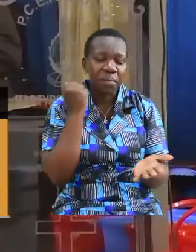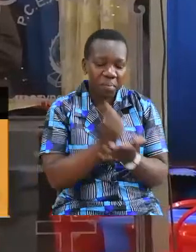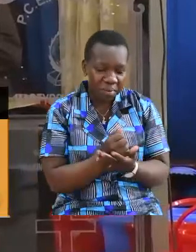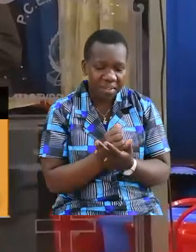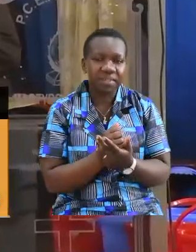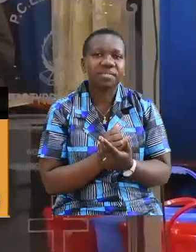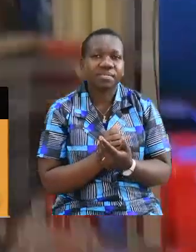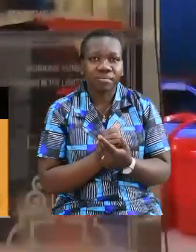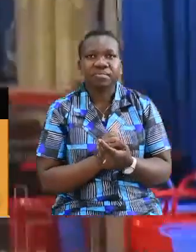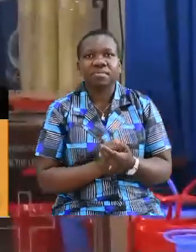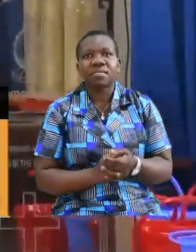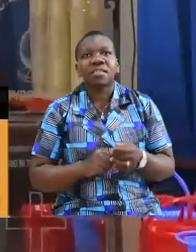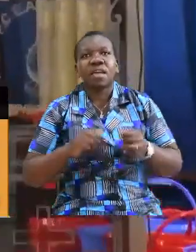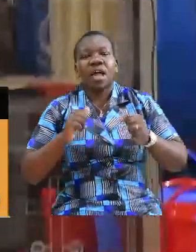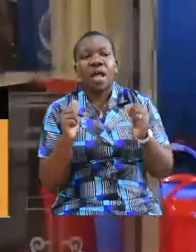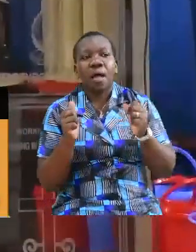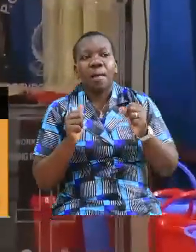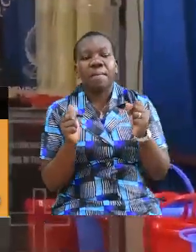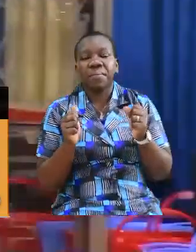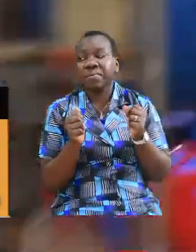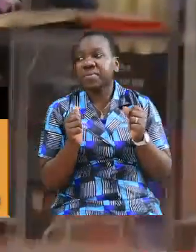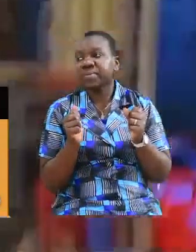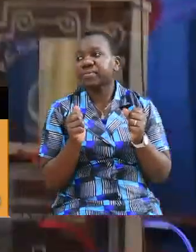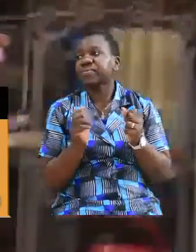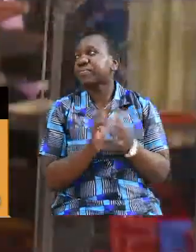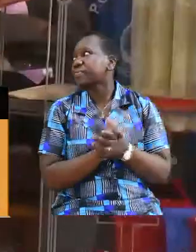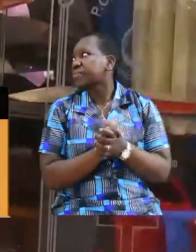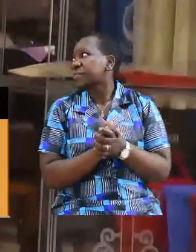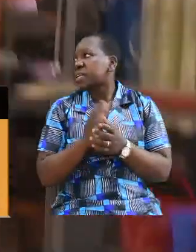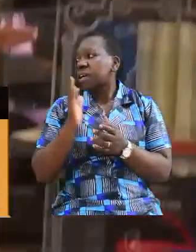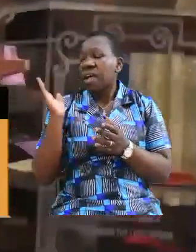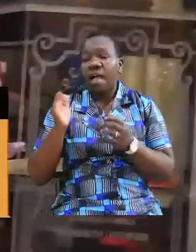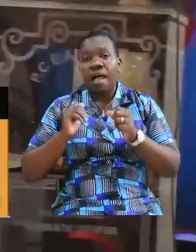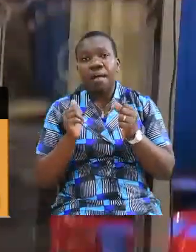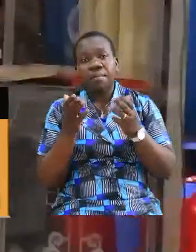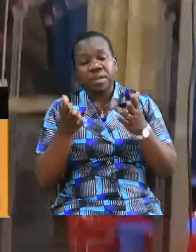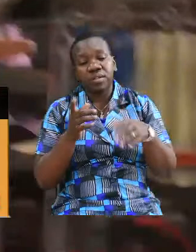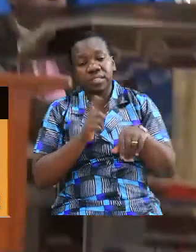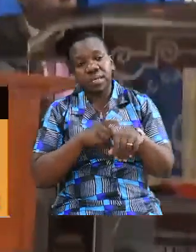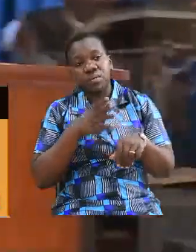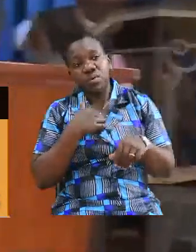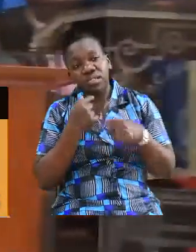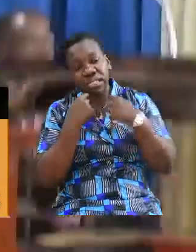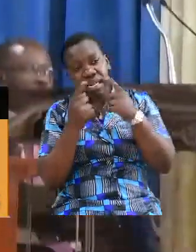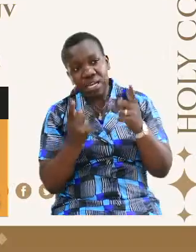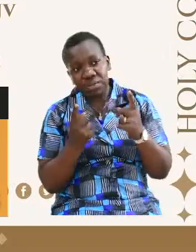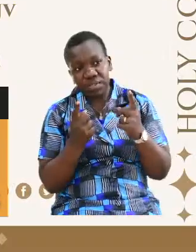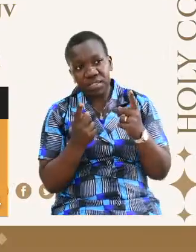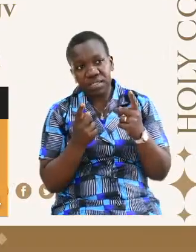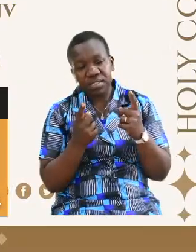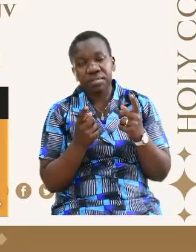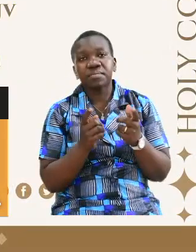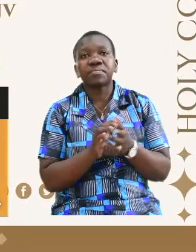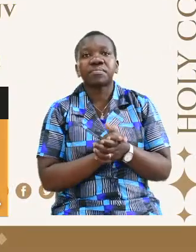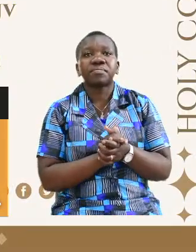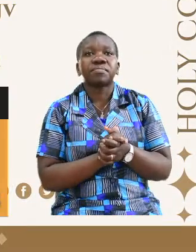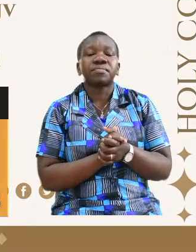Kingston Irongo na nimeokoka Yesu ni Bwana. Namtangaza Yesu kuwa mchungaji wangu.